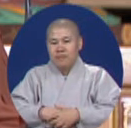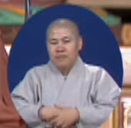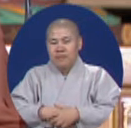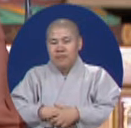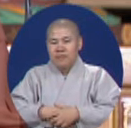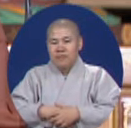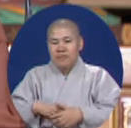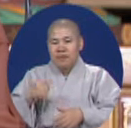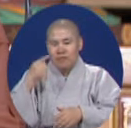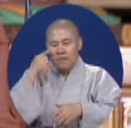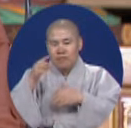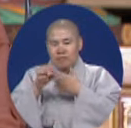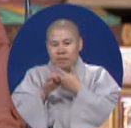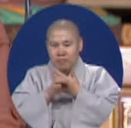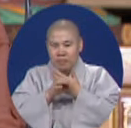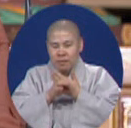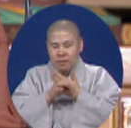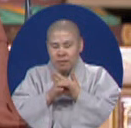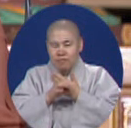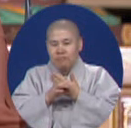그러다 보면